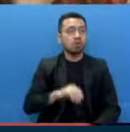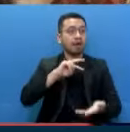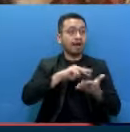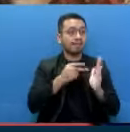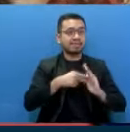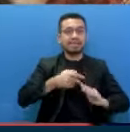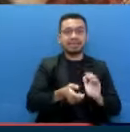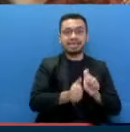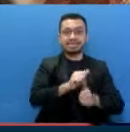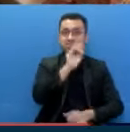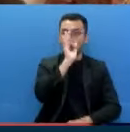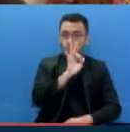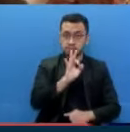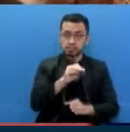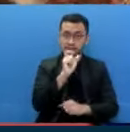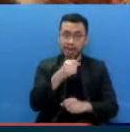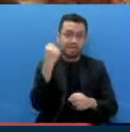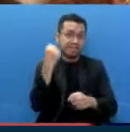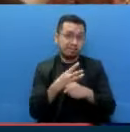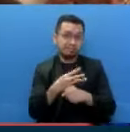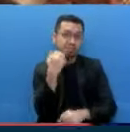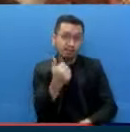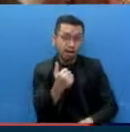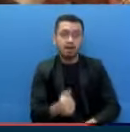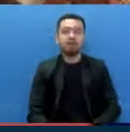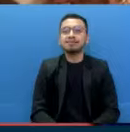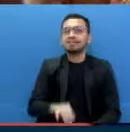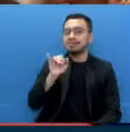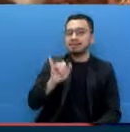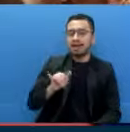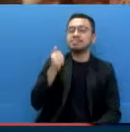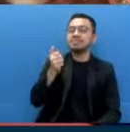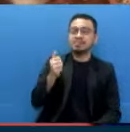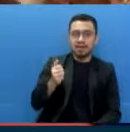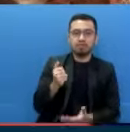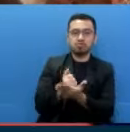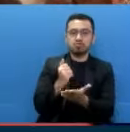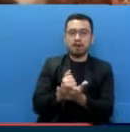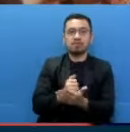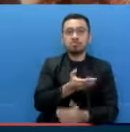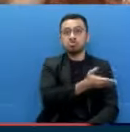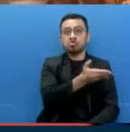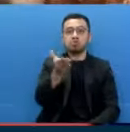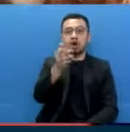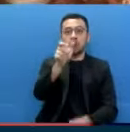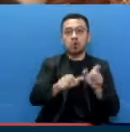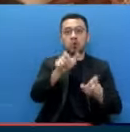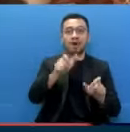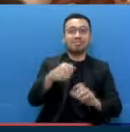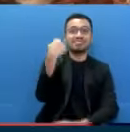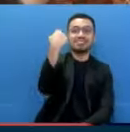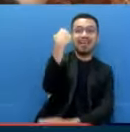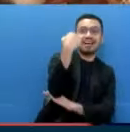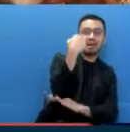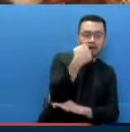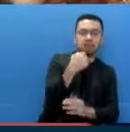pengungkapan kasus ini tidak begitu tapi paling enggak itu adalah proses yang benar harusnya dijalani oleh semua orang yang ditersangan oleh kepolisian di mana kemudian